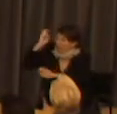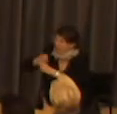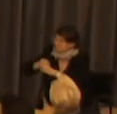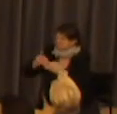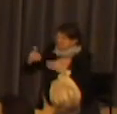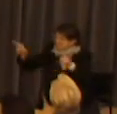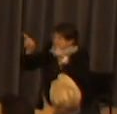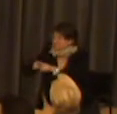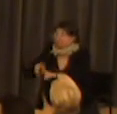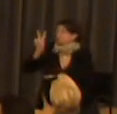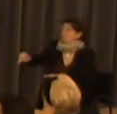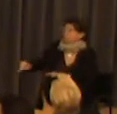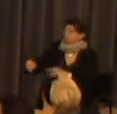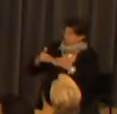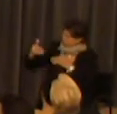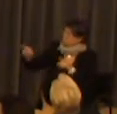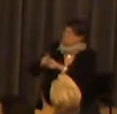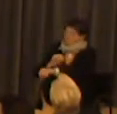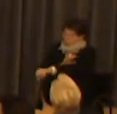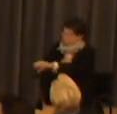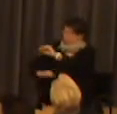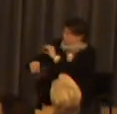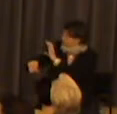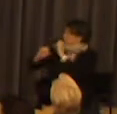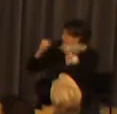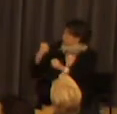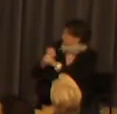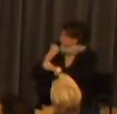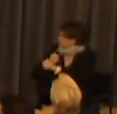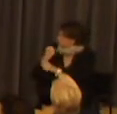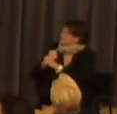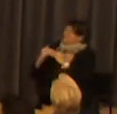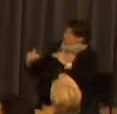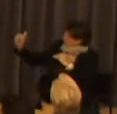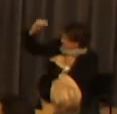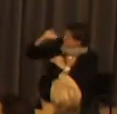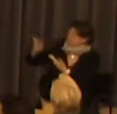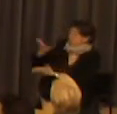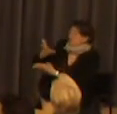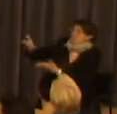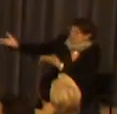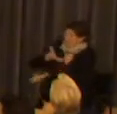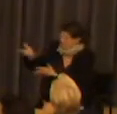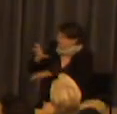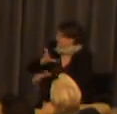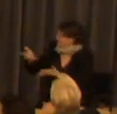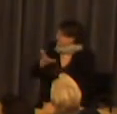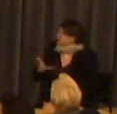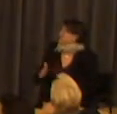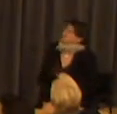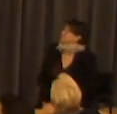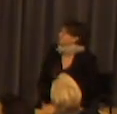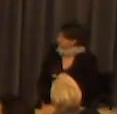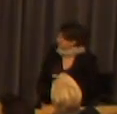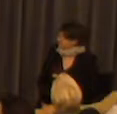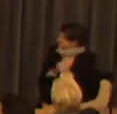no, m'agradaria que continuéssim aquesta col·laboració. I això vol dir que fins